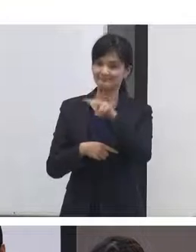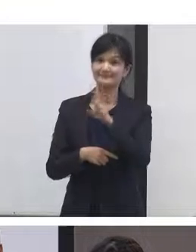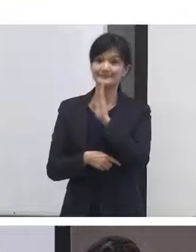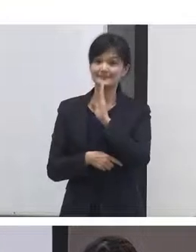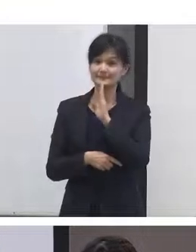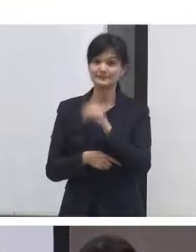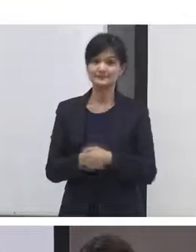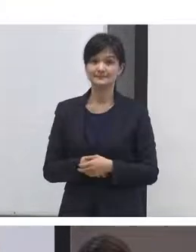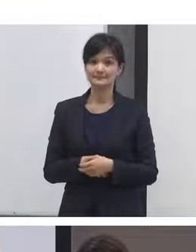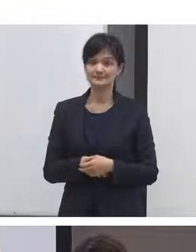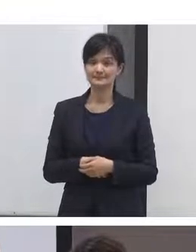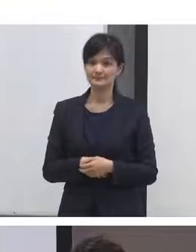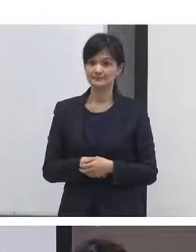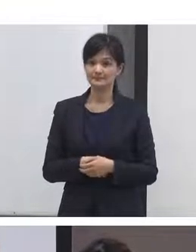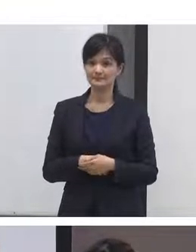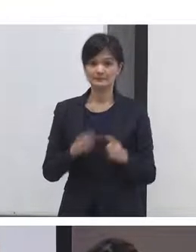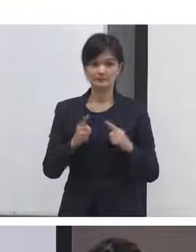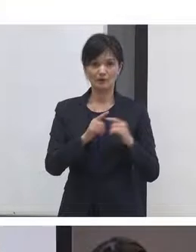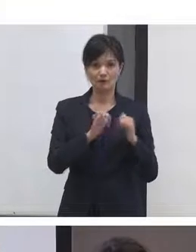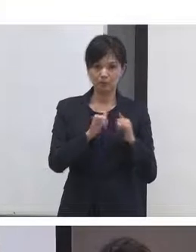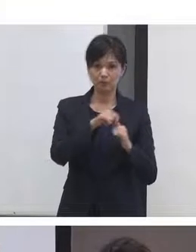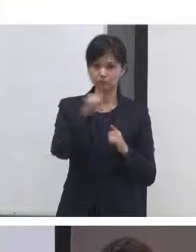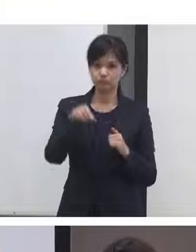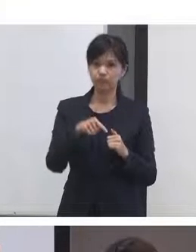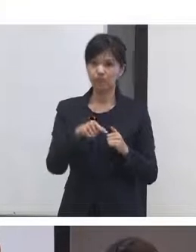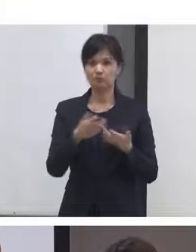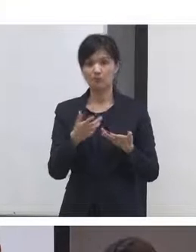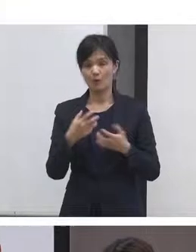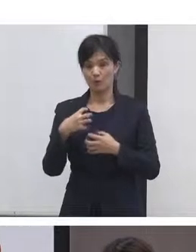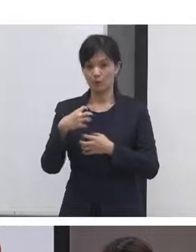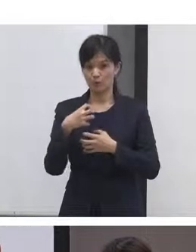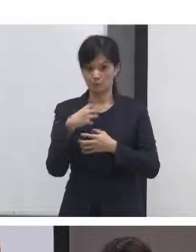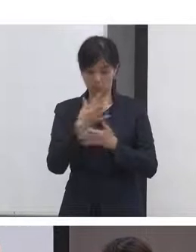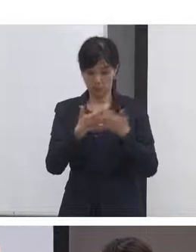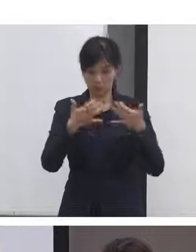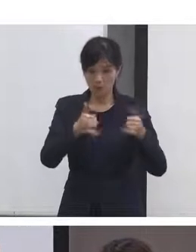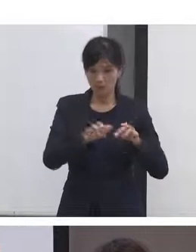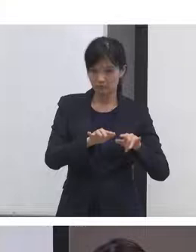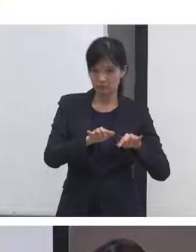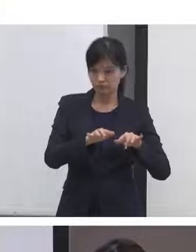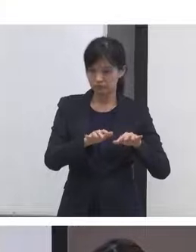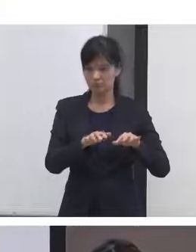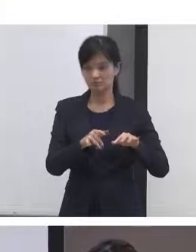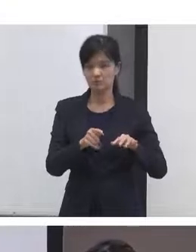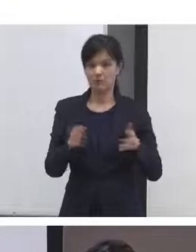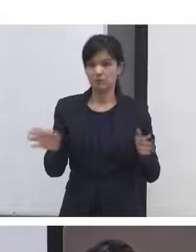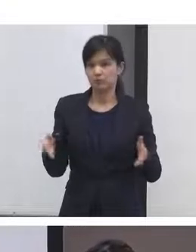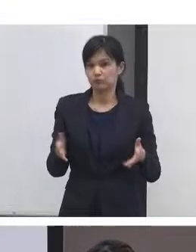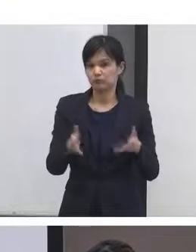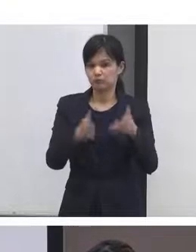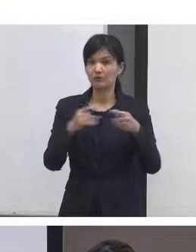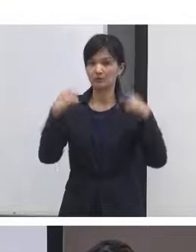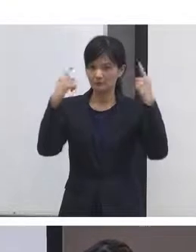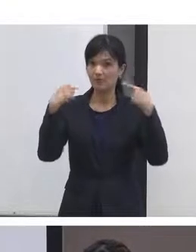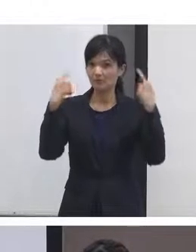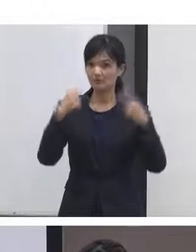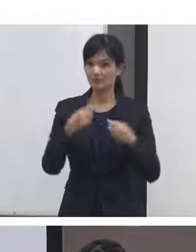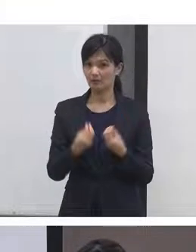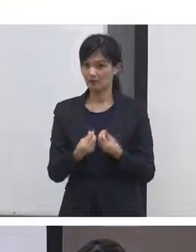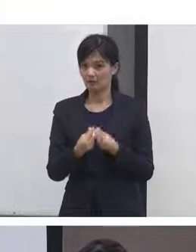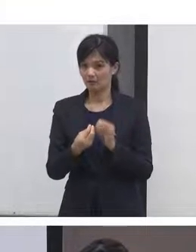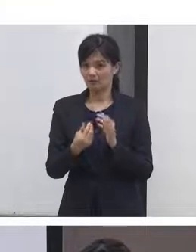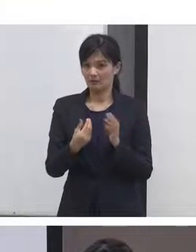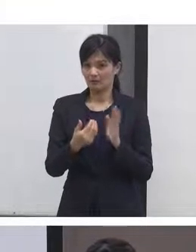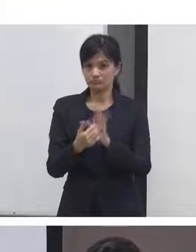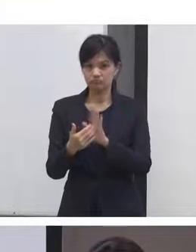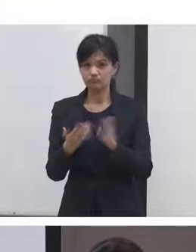几年就是其实有很多关于民粹或者是网军的讨论，甚至您刚才提到说比较激进的一些侧翼之类的，那我们要如何避免就是群